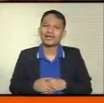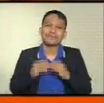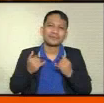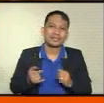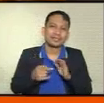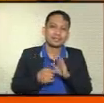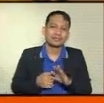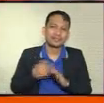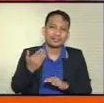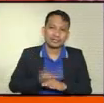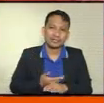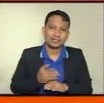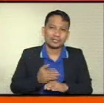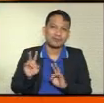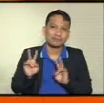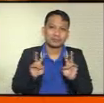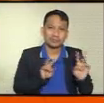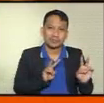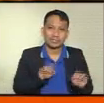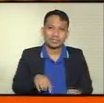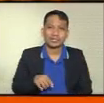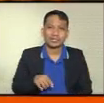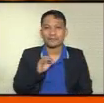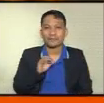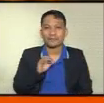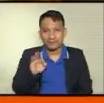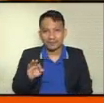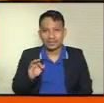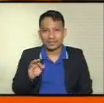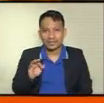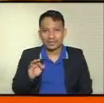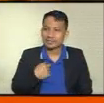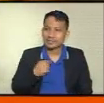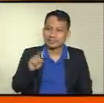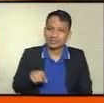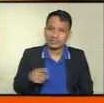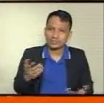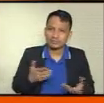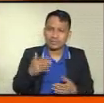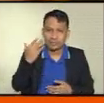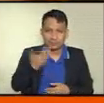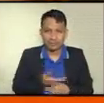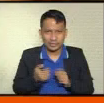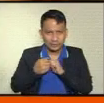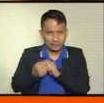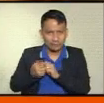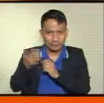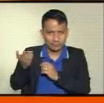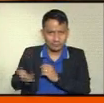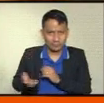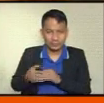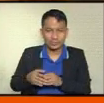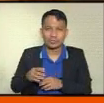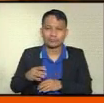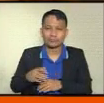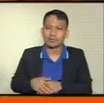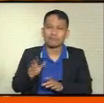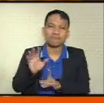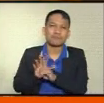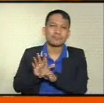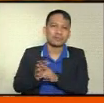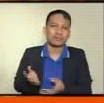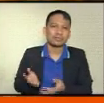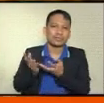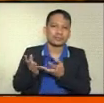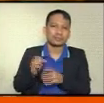Mga kapatid, VV meets FF. Mga kapatid, Idol Rafi, kasama ko ngayon ang viral at sobrang